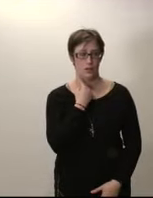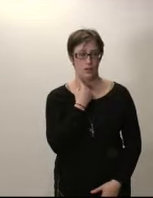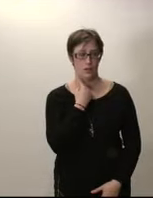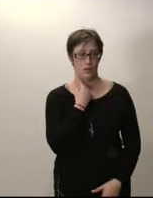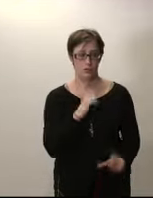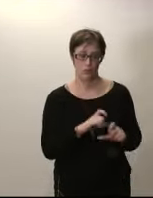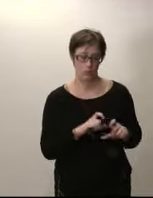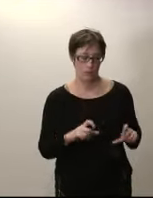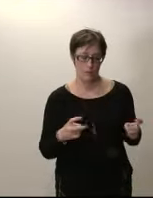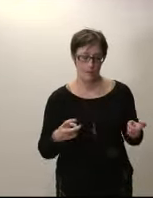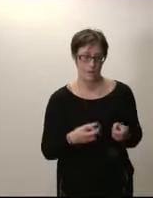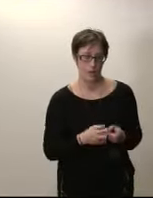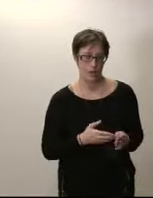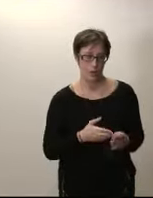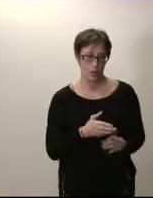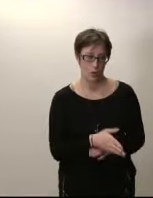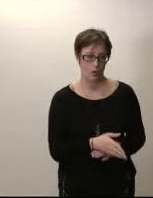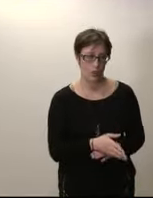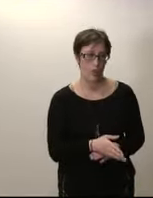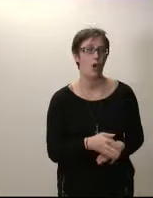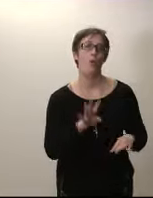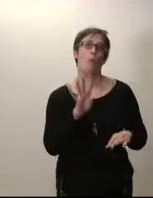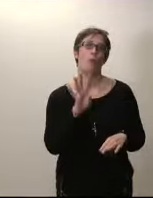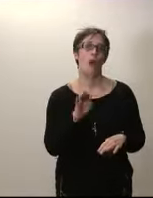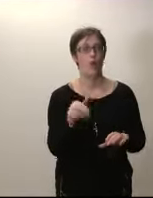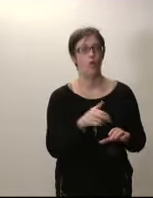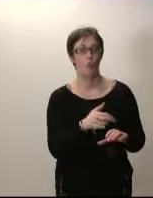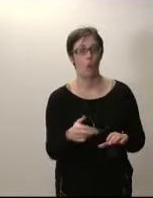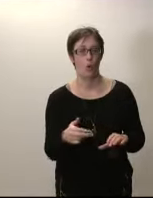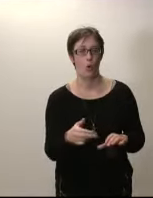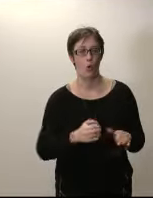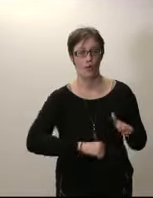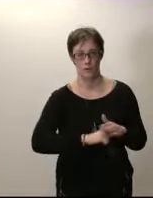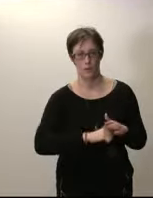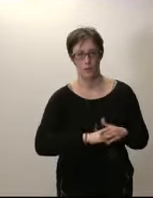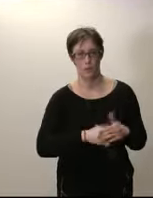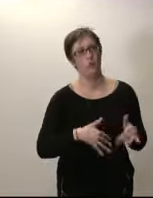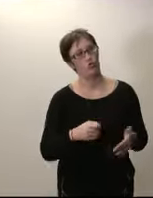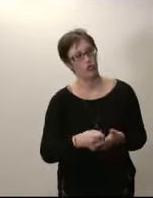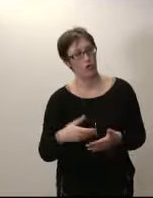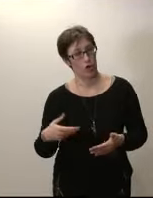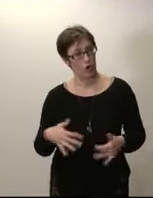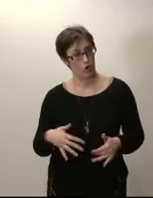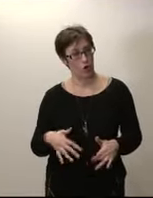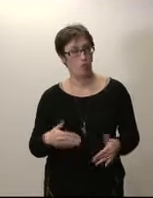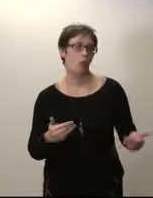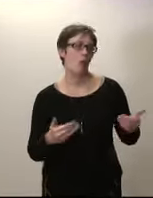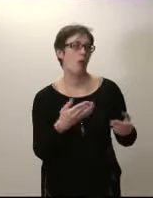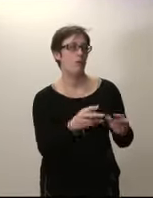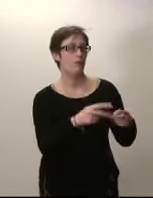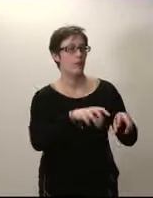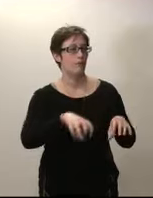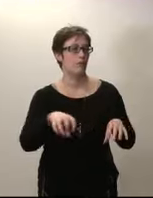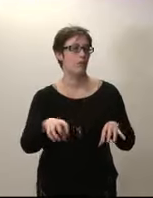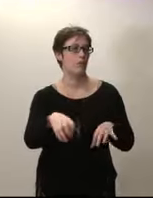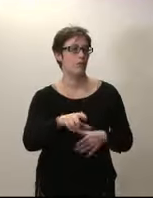à 40 € maximum, ce qui est déjà très cher, mais bien moins cher que d'autres villes autour de Thionville.